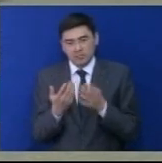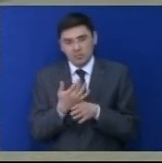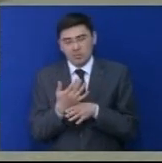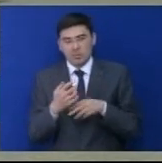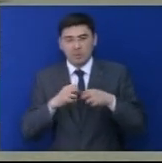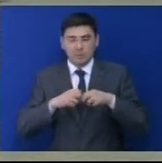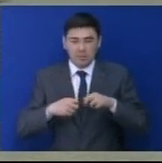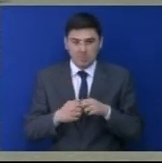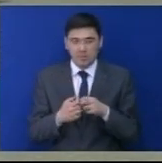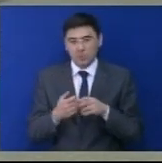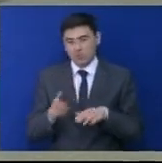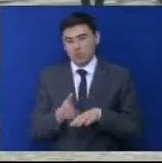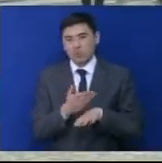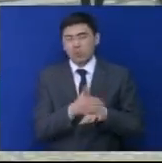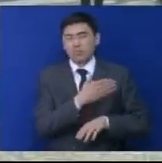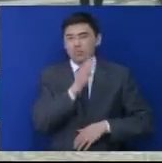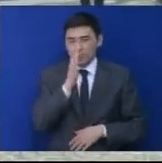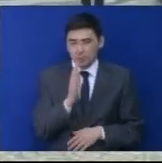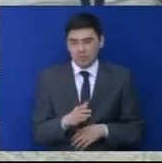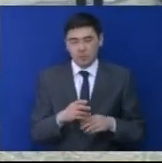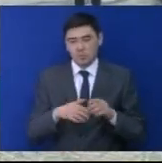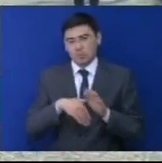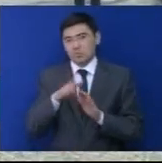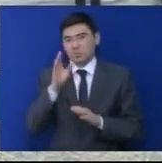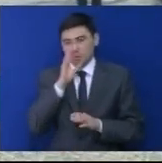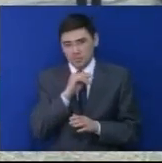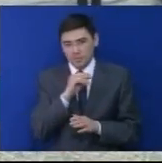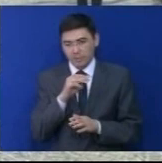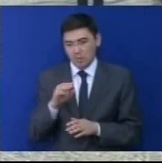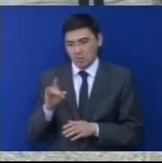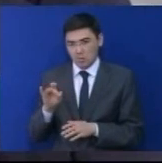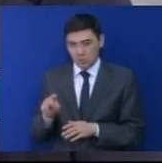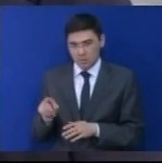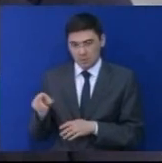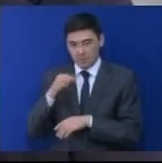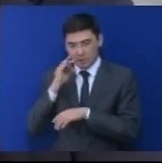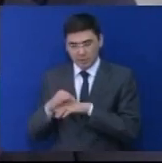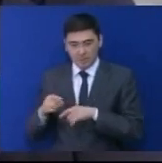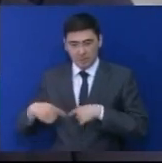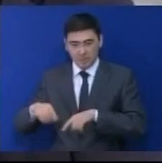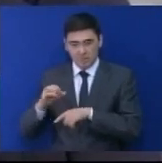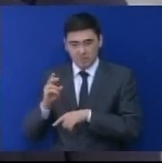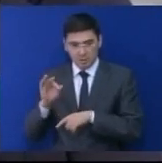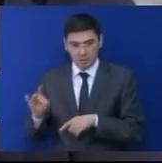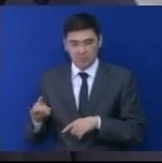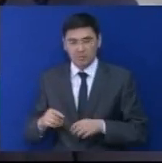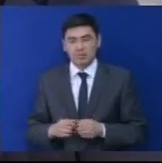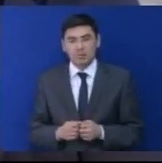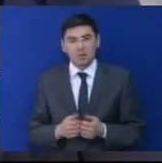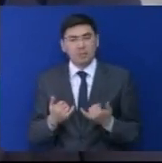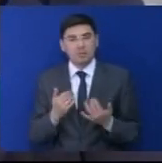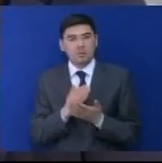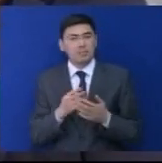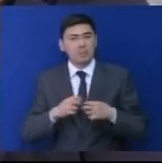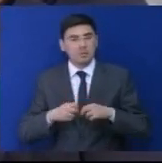решены, говорят в секторе по развитию внутреннего туризма, который, напомним, был создан недавно. Сейчас идет нехватка транспортного